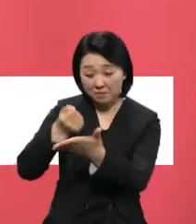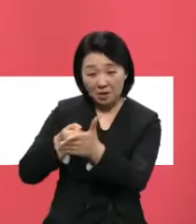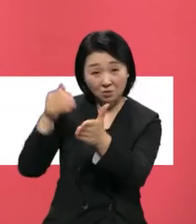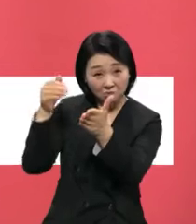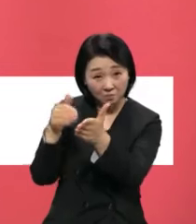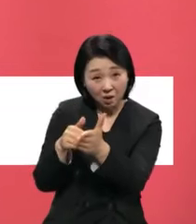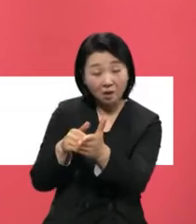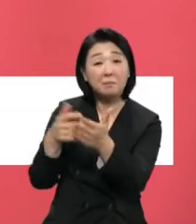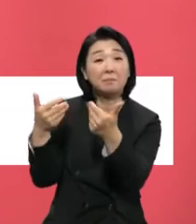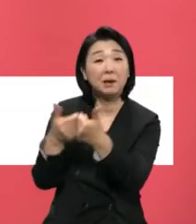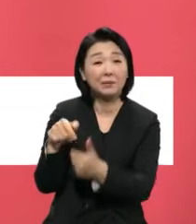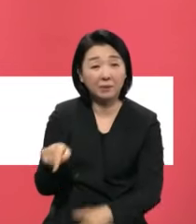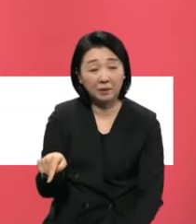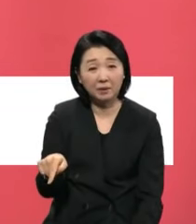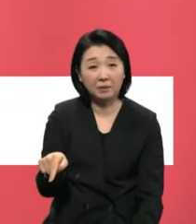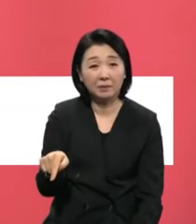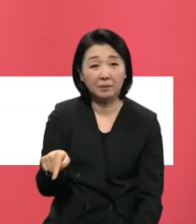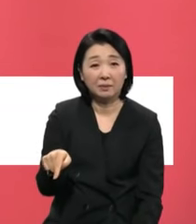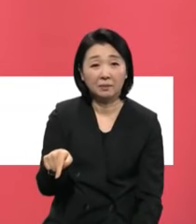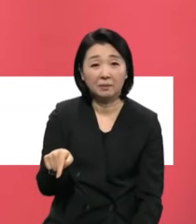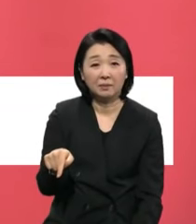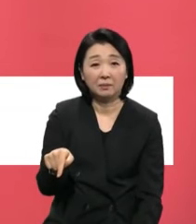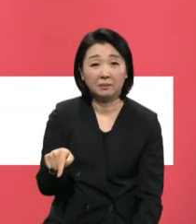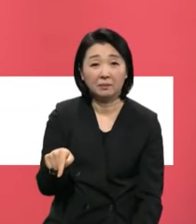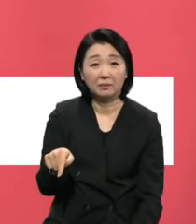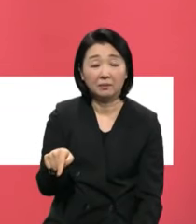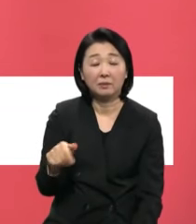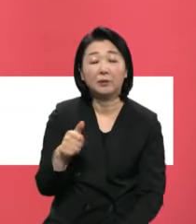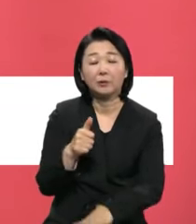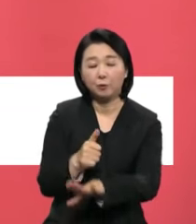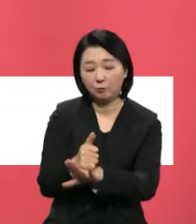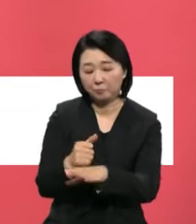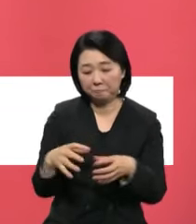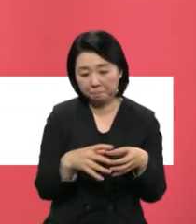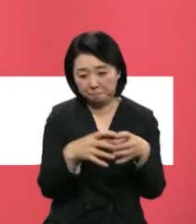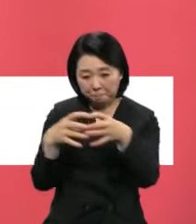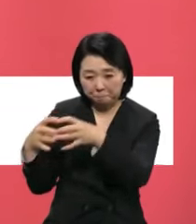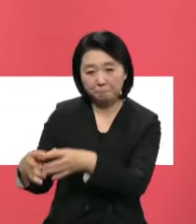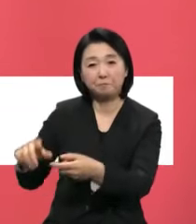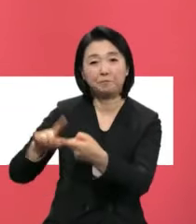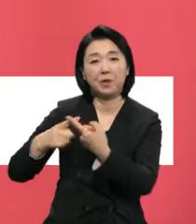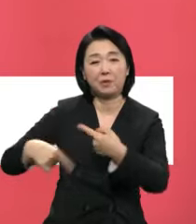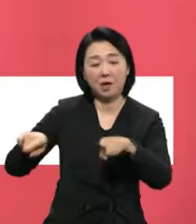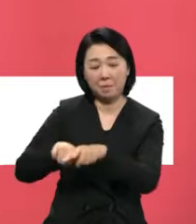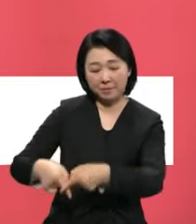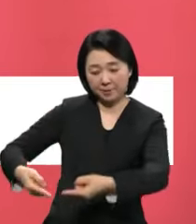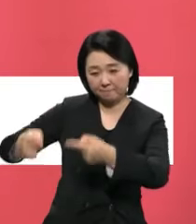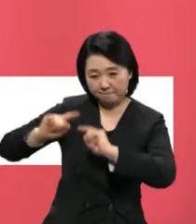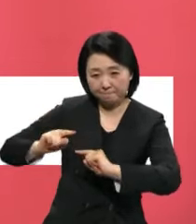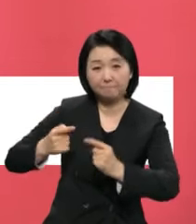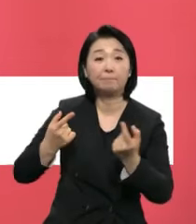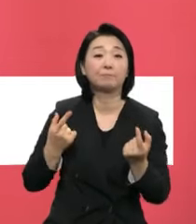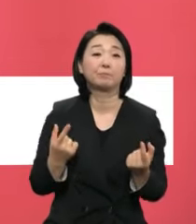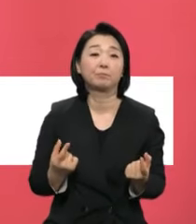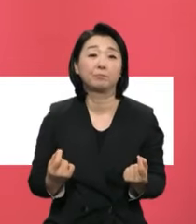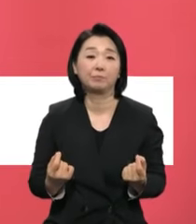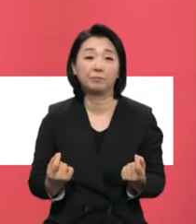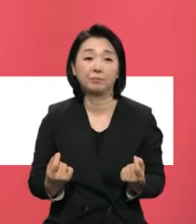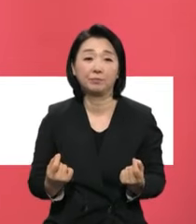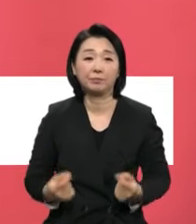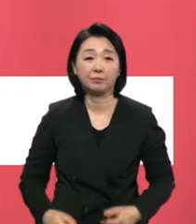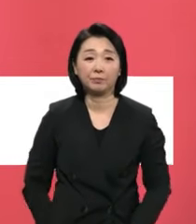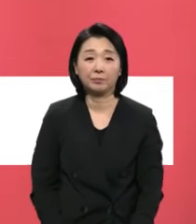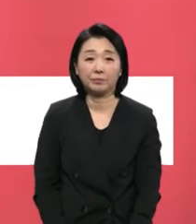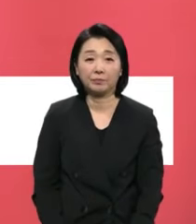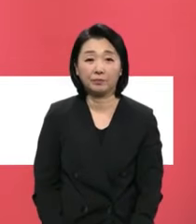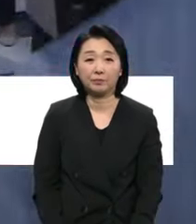이 사안에 대해서 어긋남이 없이 단일 대우에 함께 해주셨다 이렇게